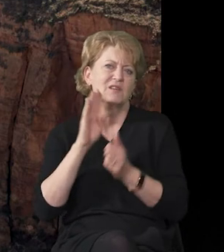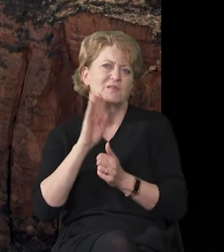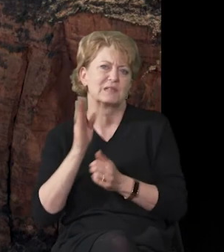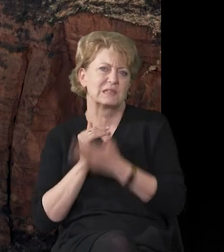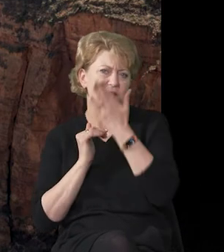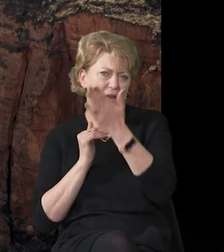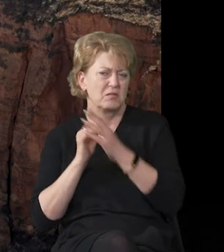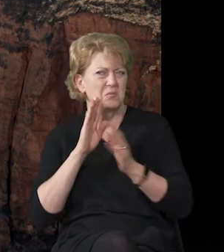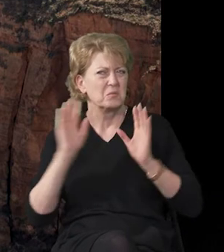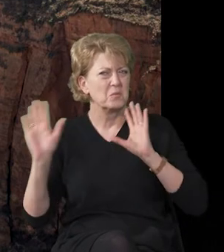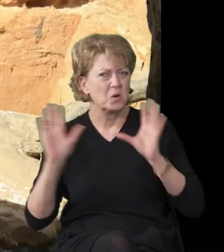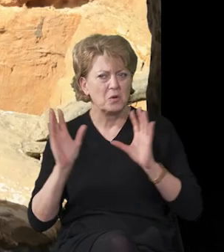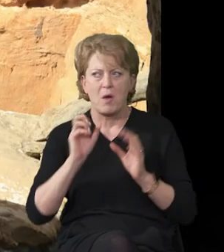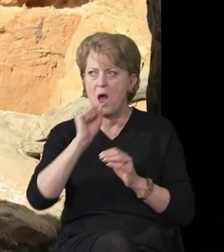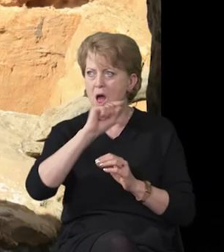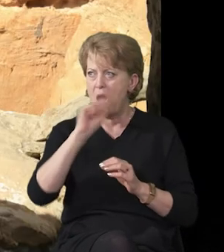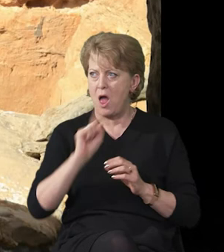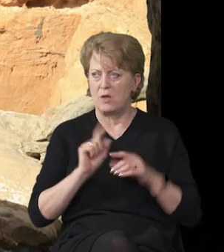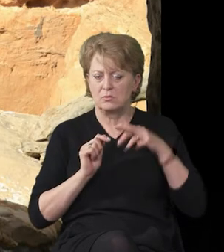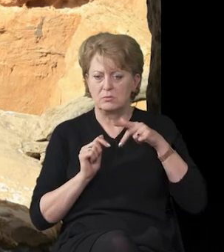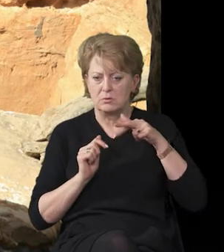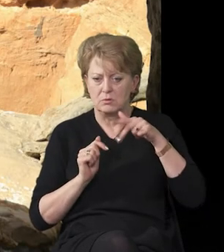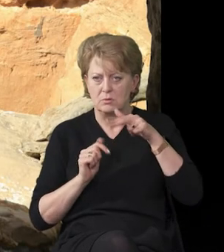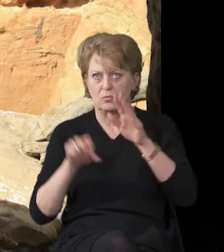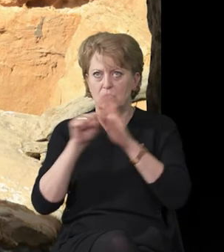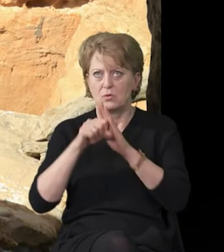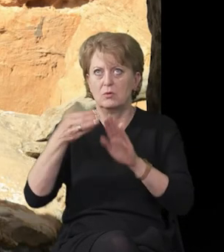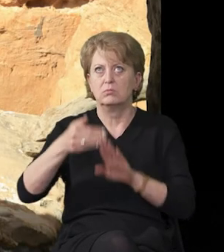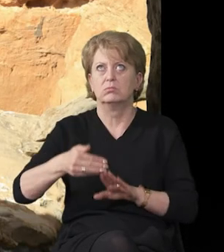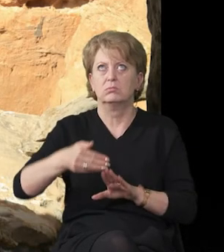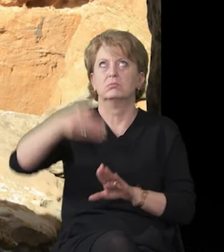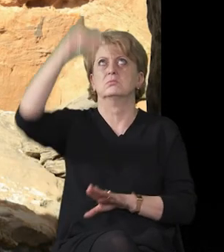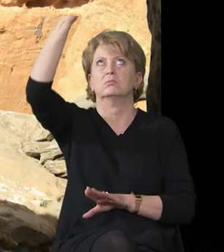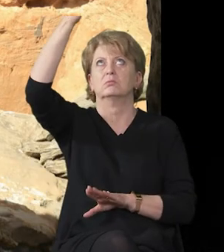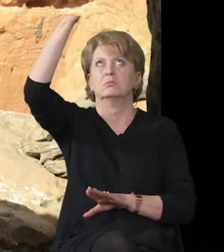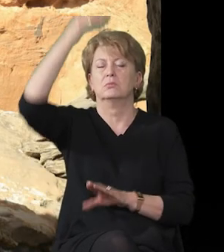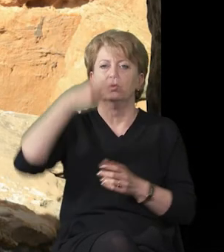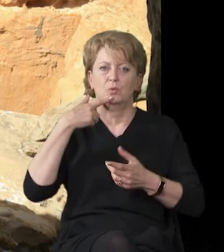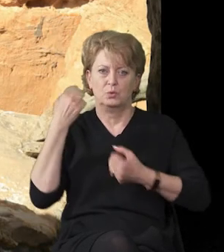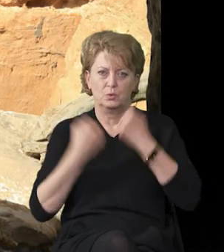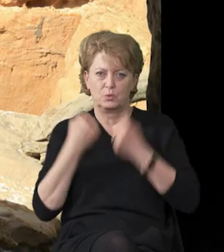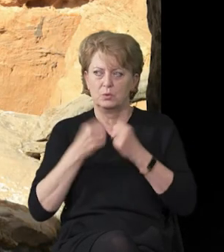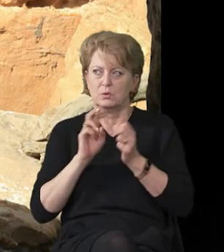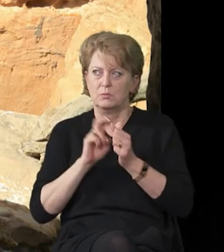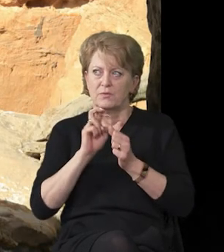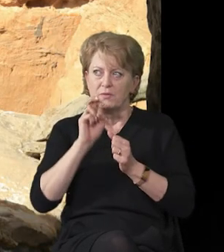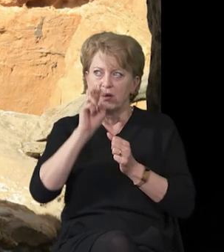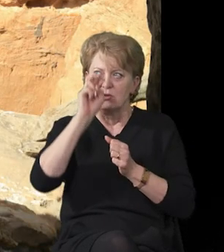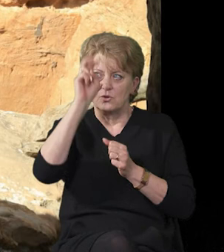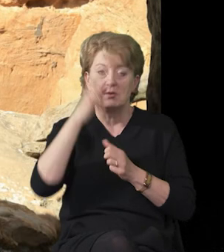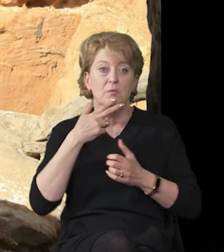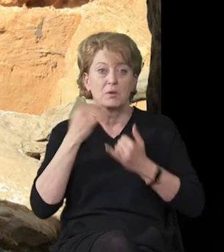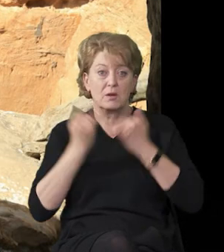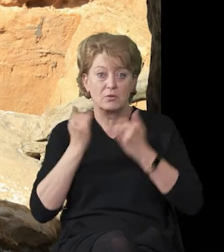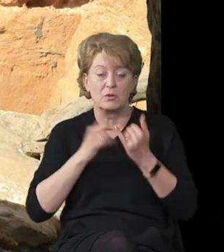dochodzi się do takiej pionowej niemal skały z bardzo trudnym wejściem, ale jeżeli już nam się to uda, to mamy tak cudowny